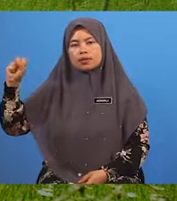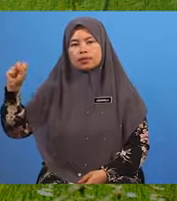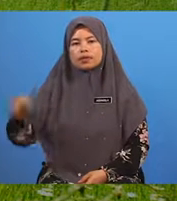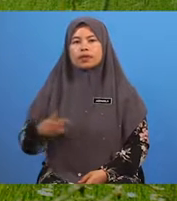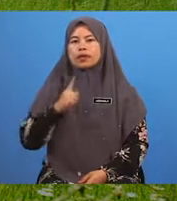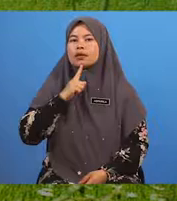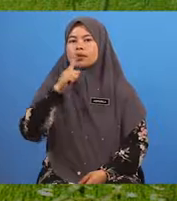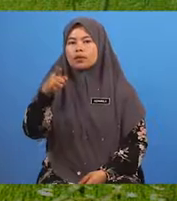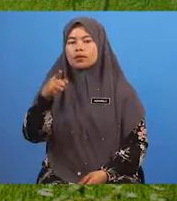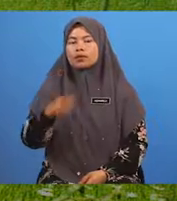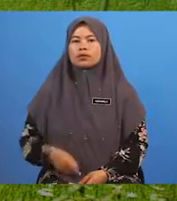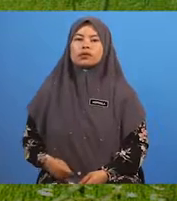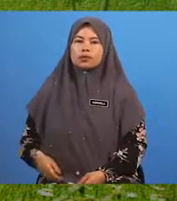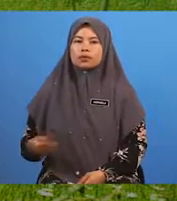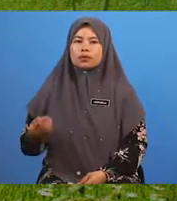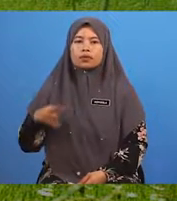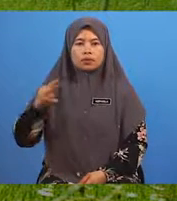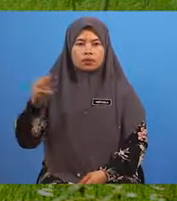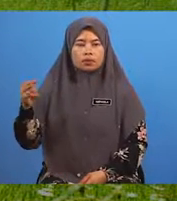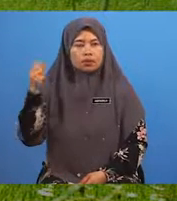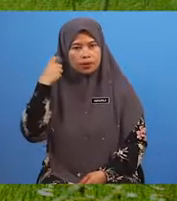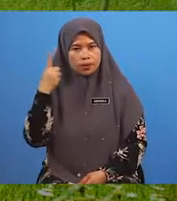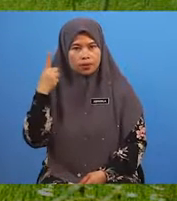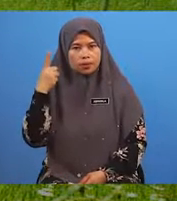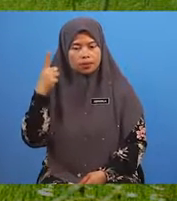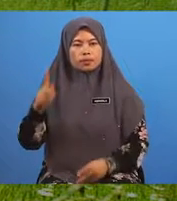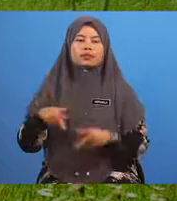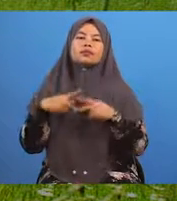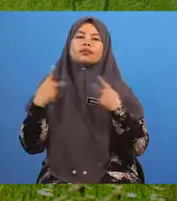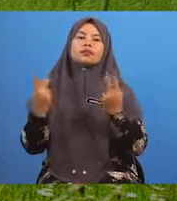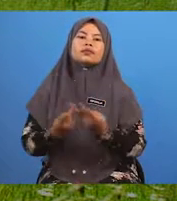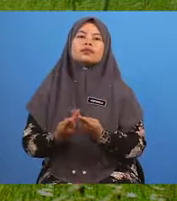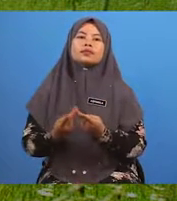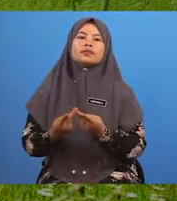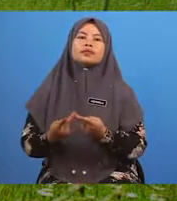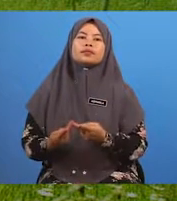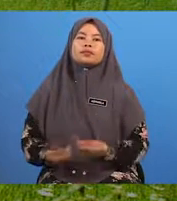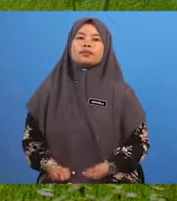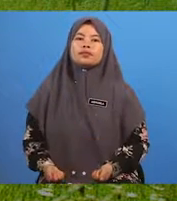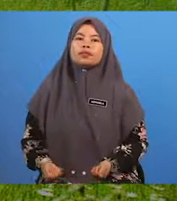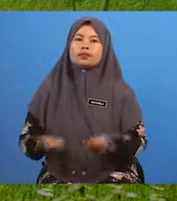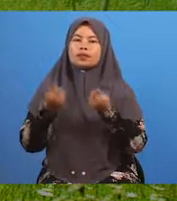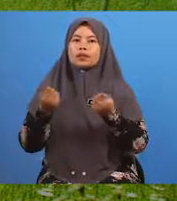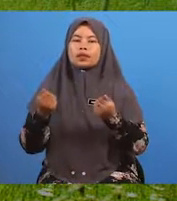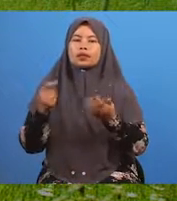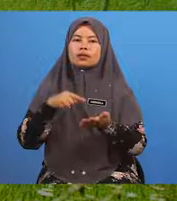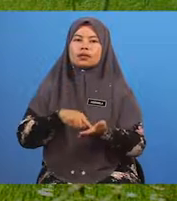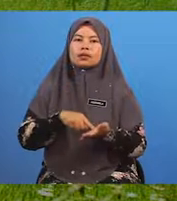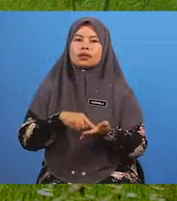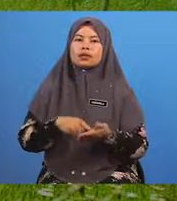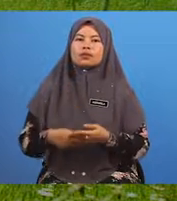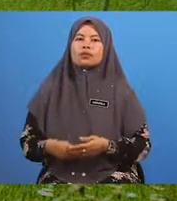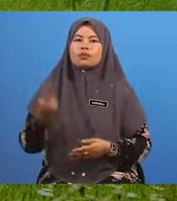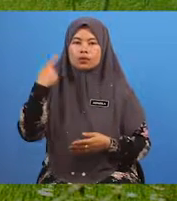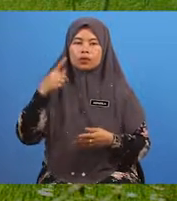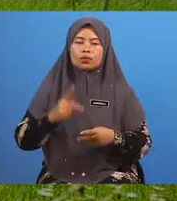Adakah murid-murid faham penjelasan ustazah berkenaan peraturan pengambilan keluarga angkat ini? Bagi mengukuhkan lagi pemahaman murid-murid